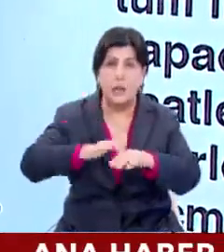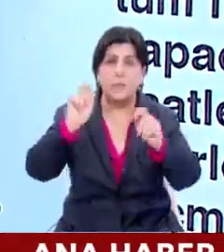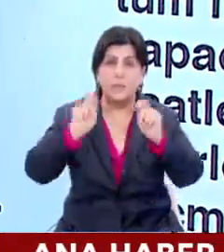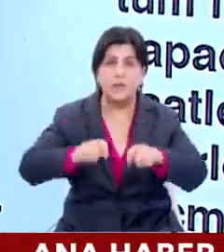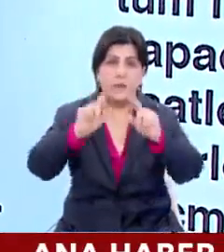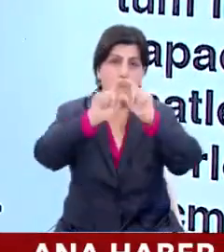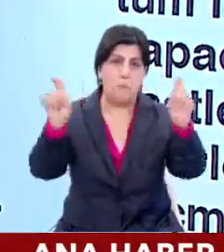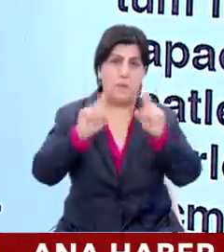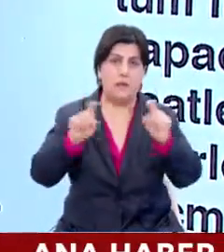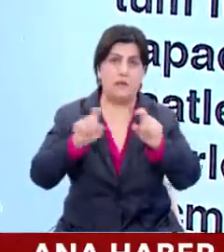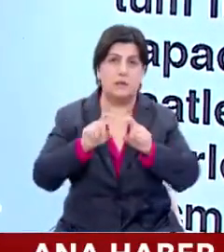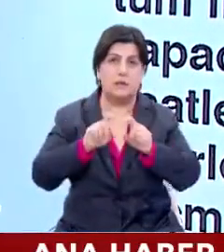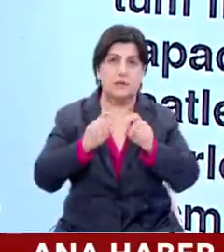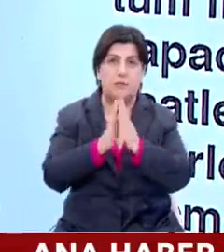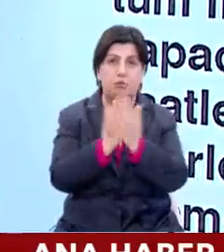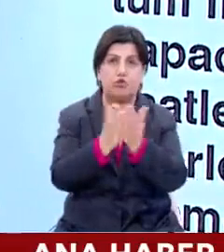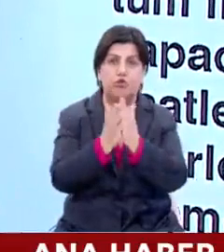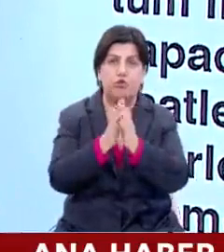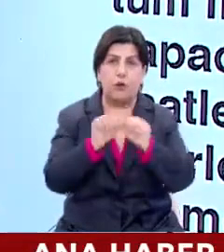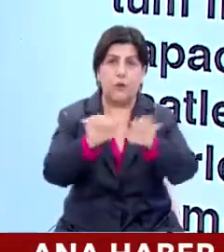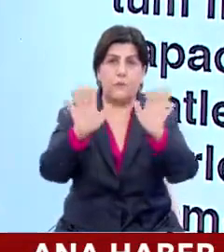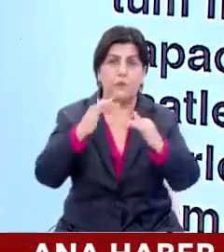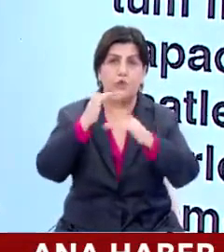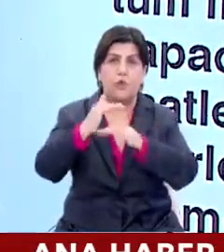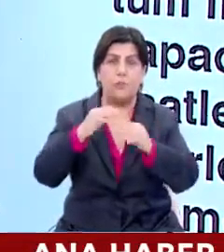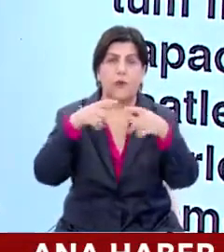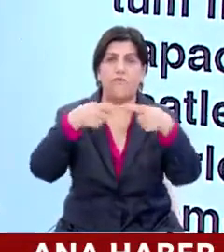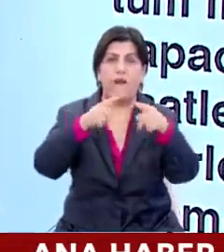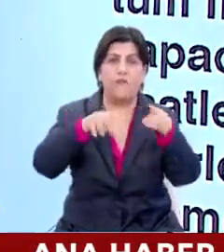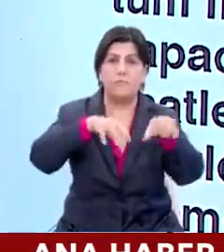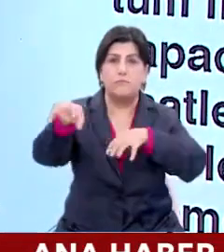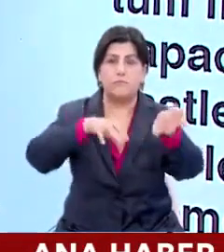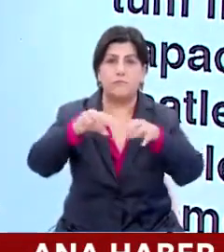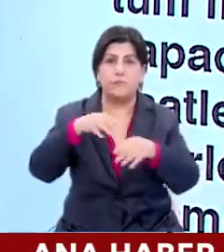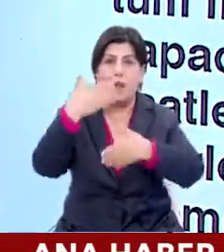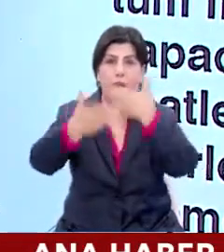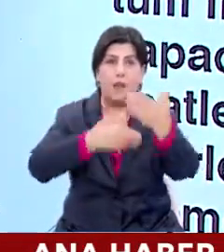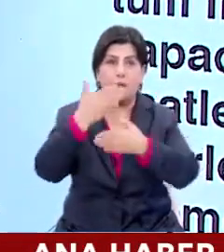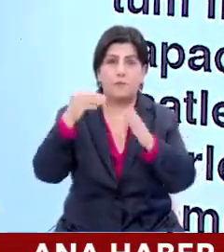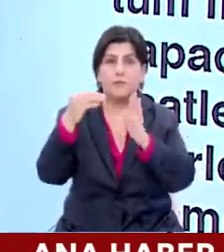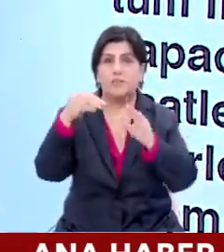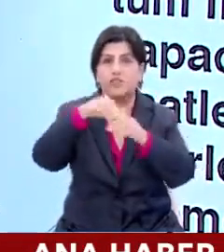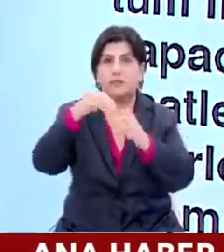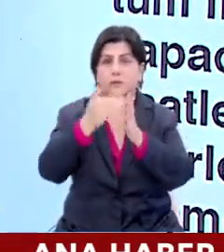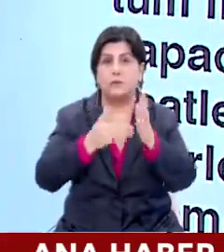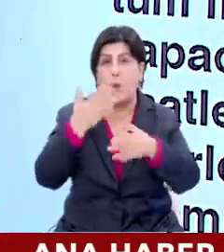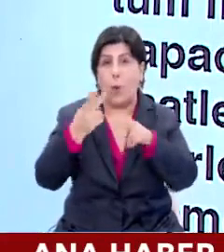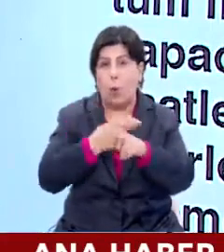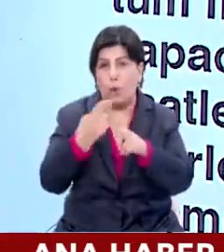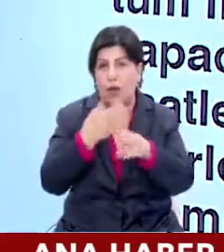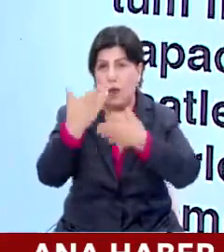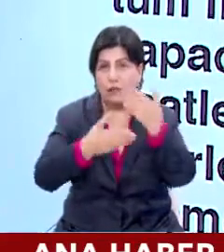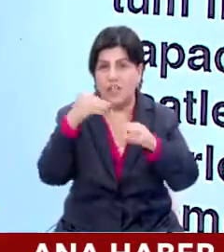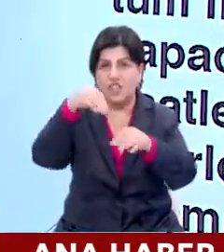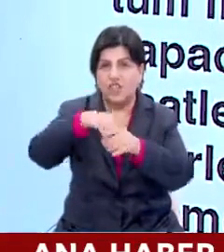başlıklı broşürü yayınladı broşürde toplumun farklı kesimlere yönelik vaatler yer alıyor Örneğin diyor ki Kılıçdaroğlu o